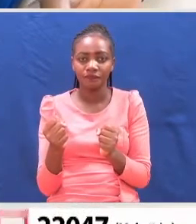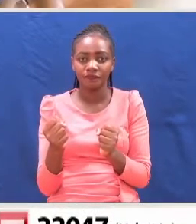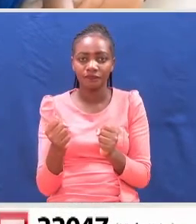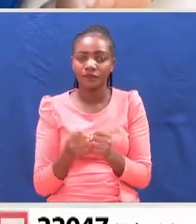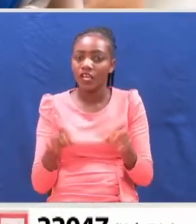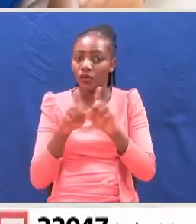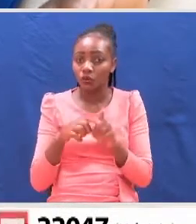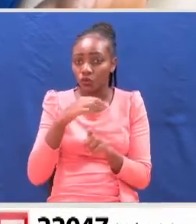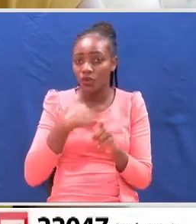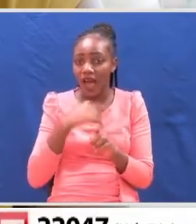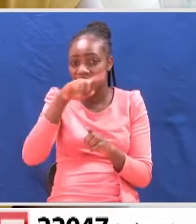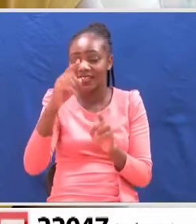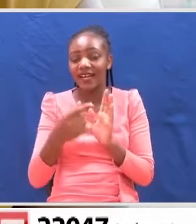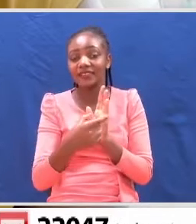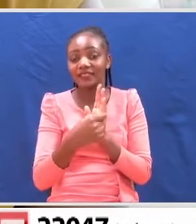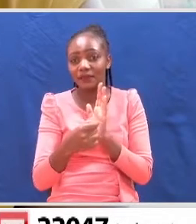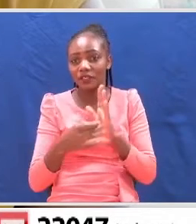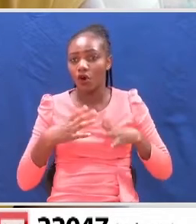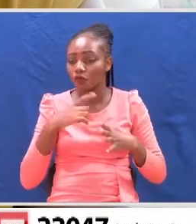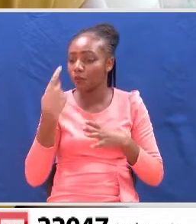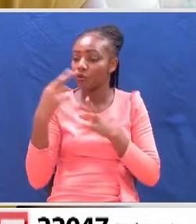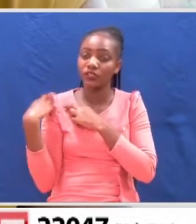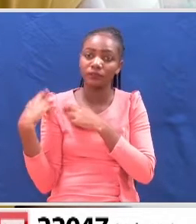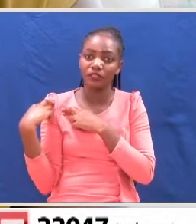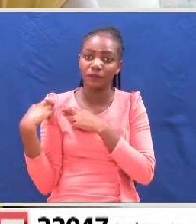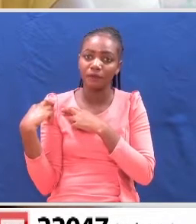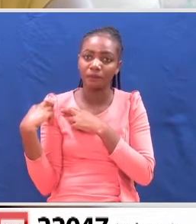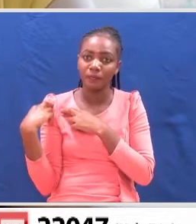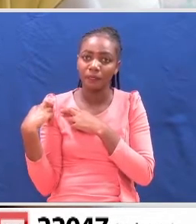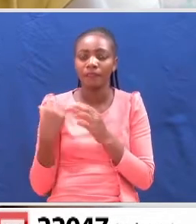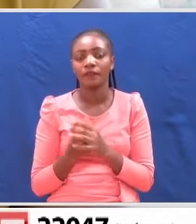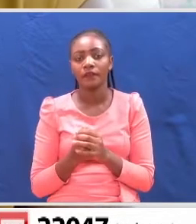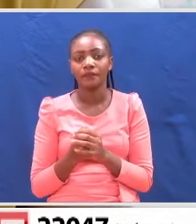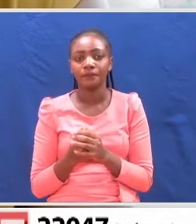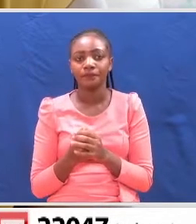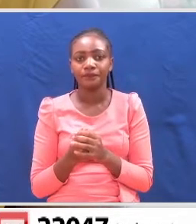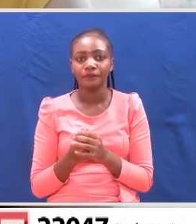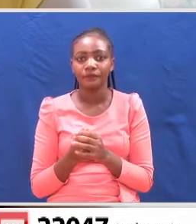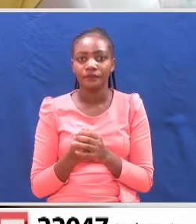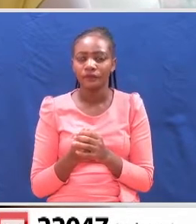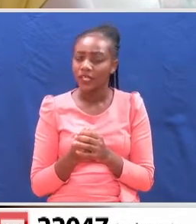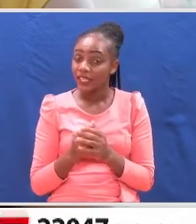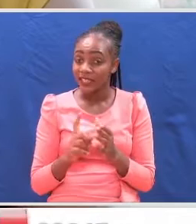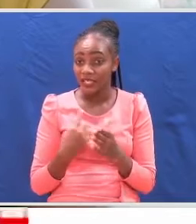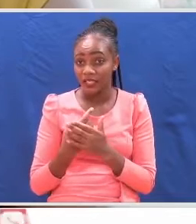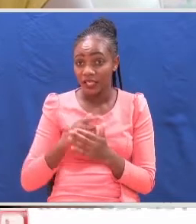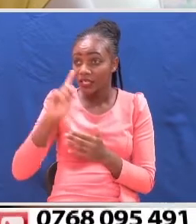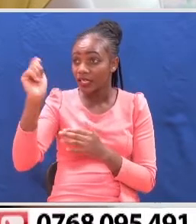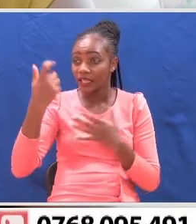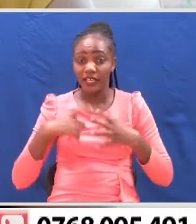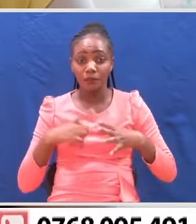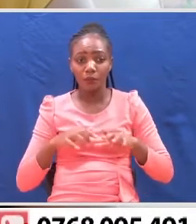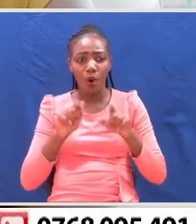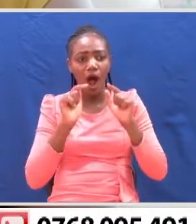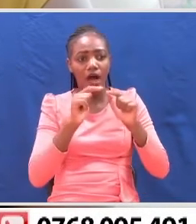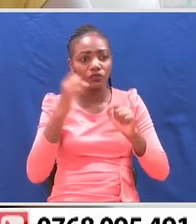majina, kwa sababu kuna wale ambao kazi yao ni biashara. Mwaka huu wa Kenya waliwalaumu sana wana